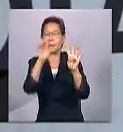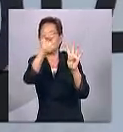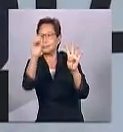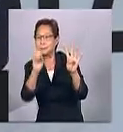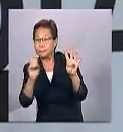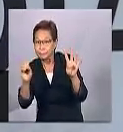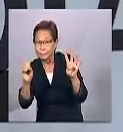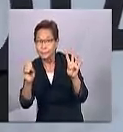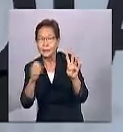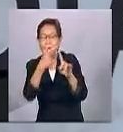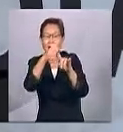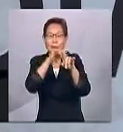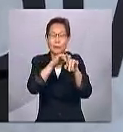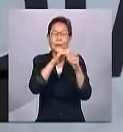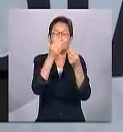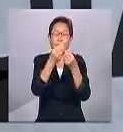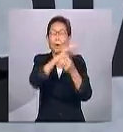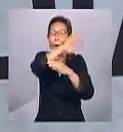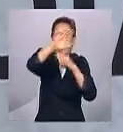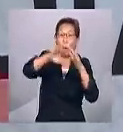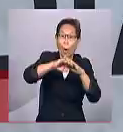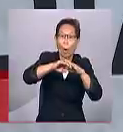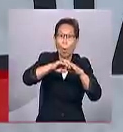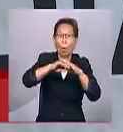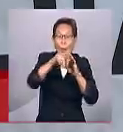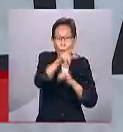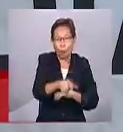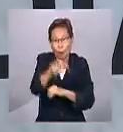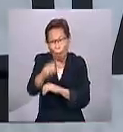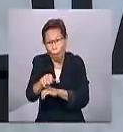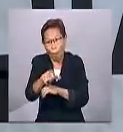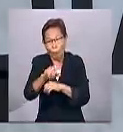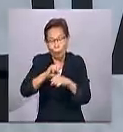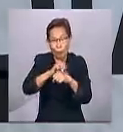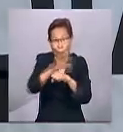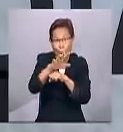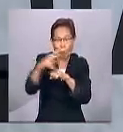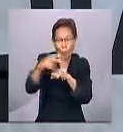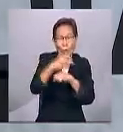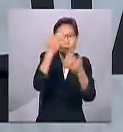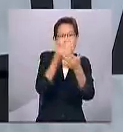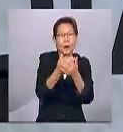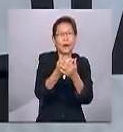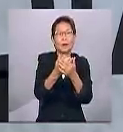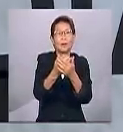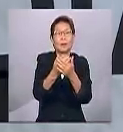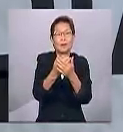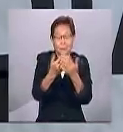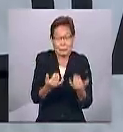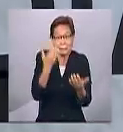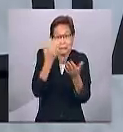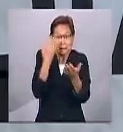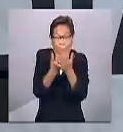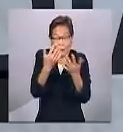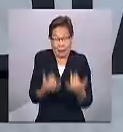24.8% daripada jumlah keseluruhan kes. Sehingga 3 April 2020 jam 12:30 hari,